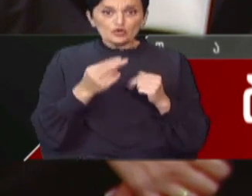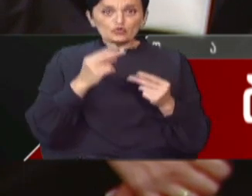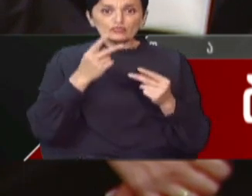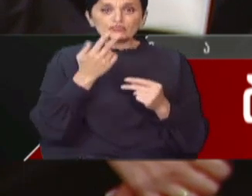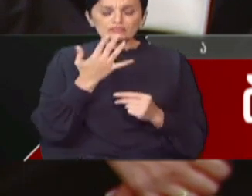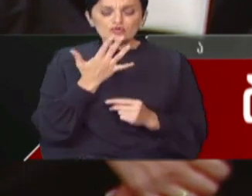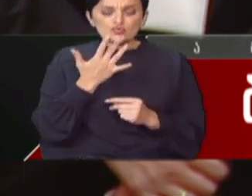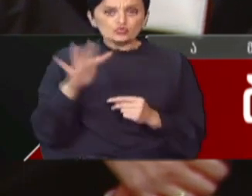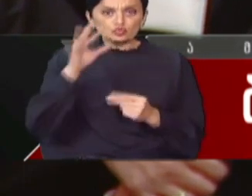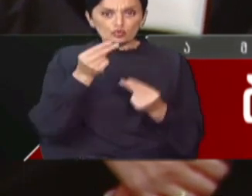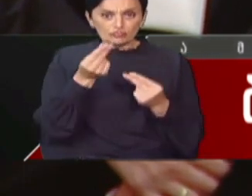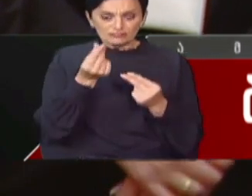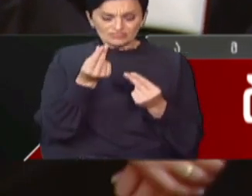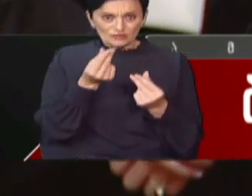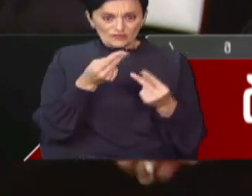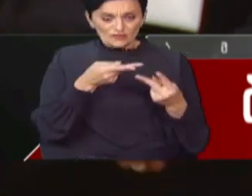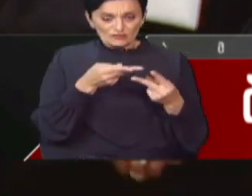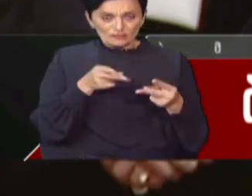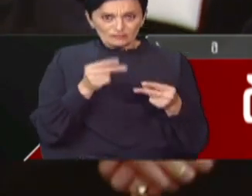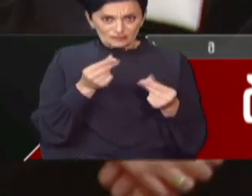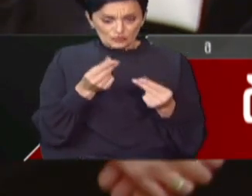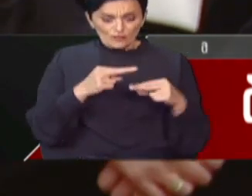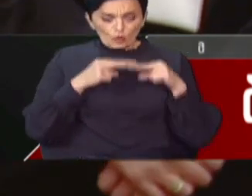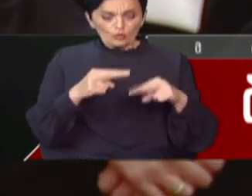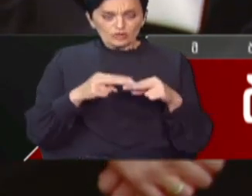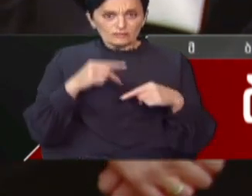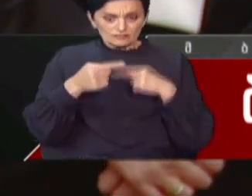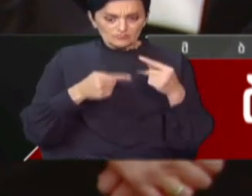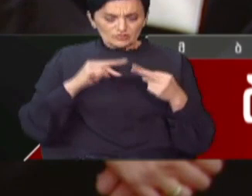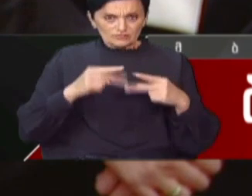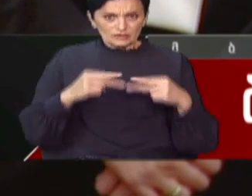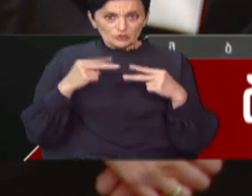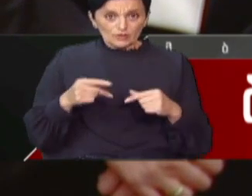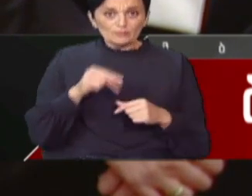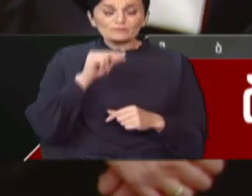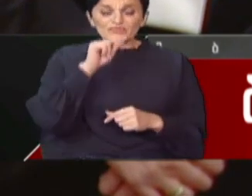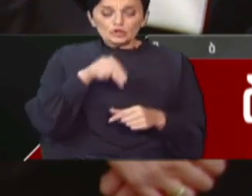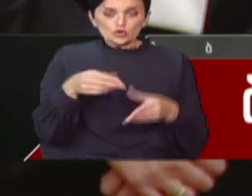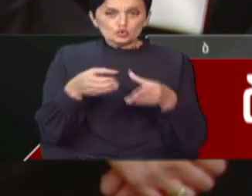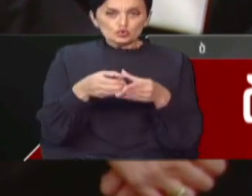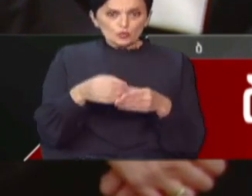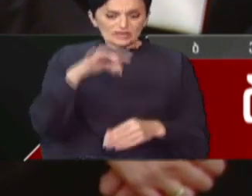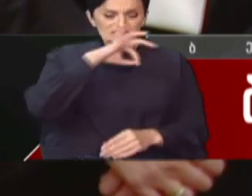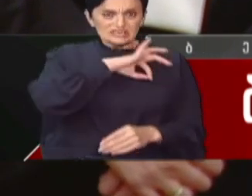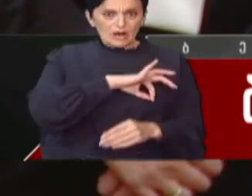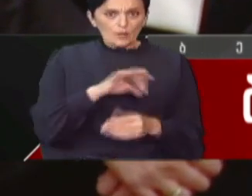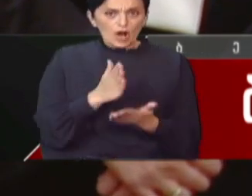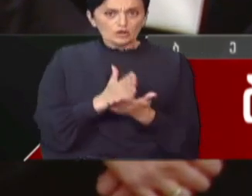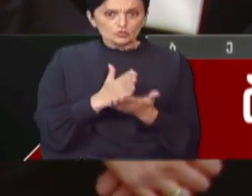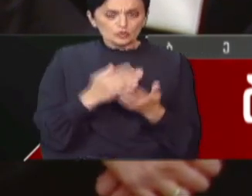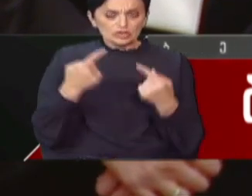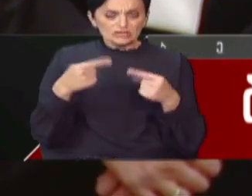კონვერტირდებოდა უცხოურ ვალუტაში. დროის უმცირეს ინტერვალში ირიცხებოდა დანაშაულებრივი ჯგუფის სარგებლობაში არსებულ